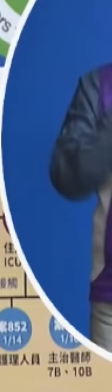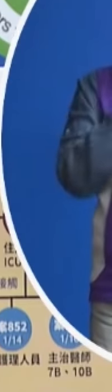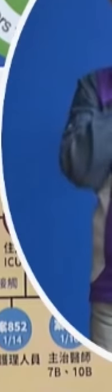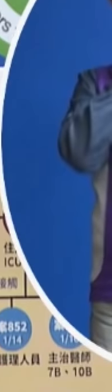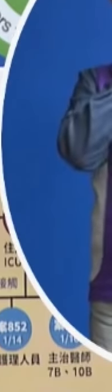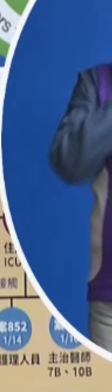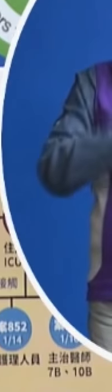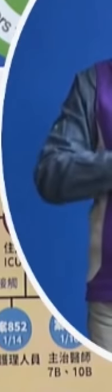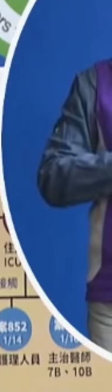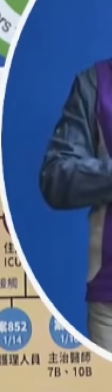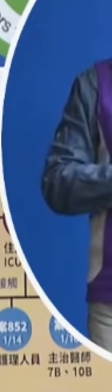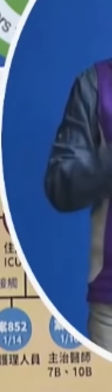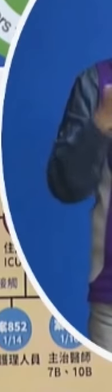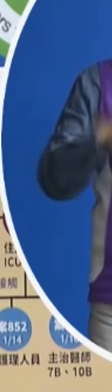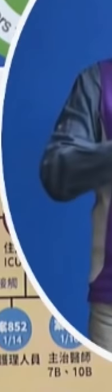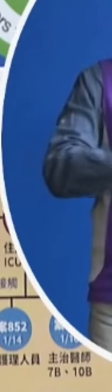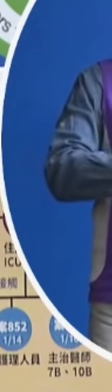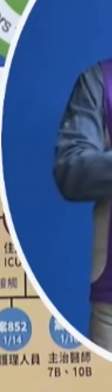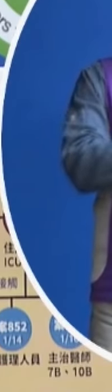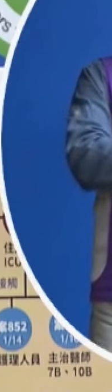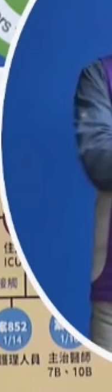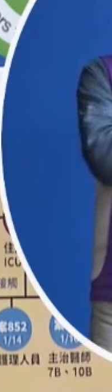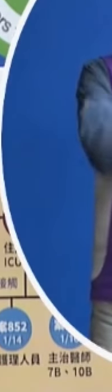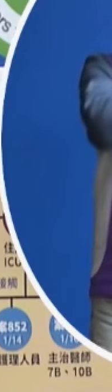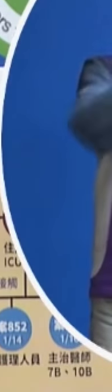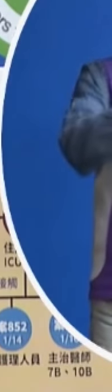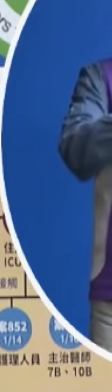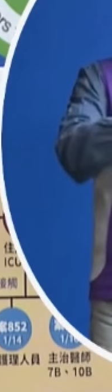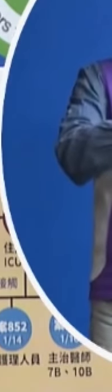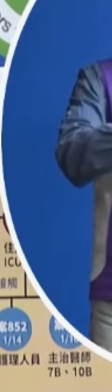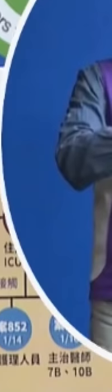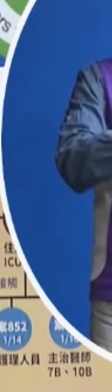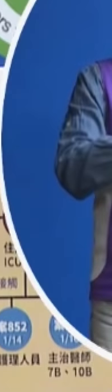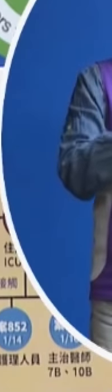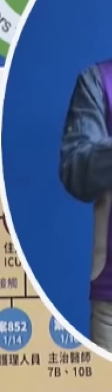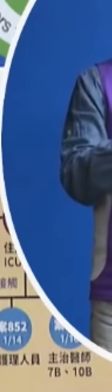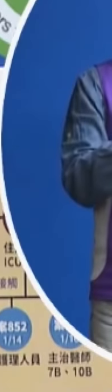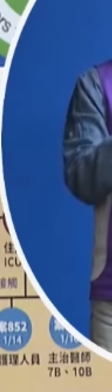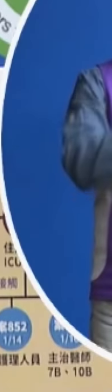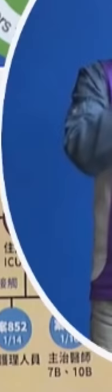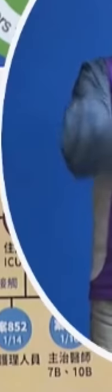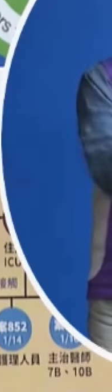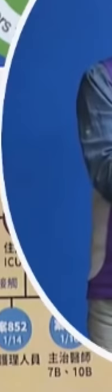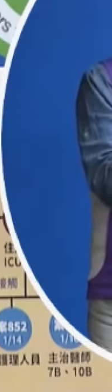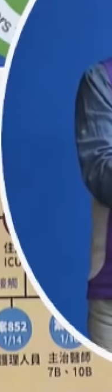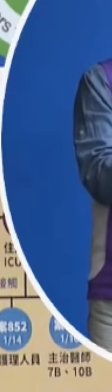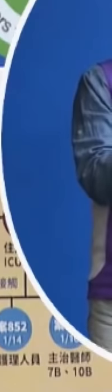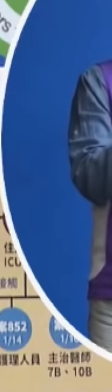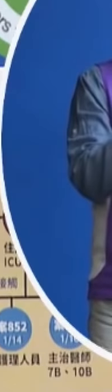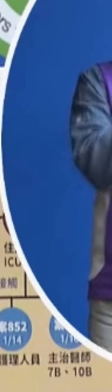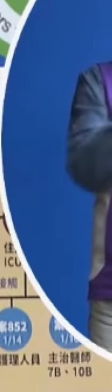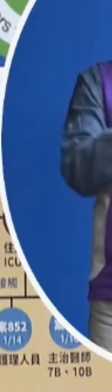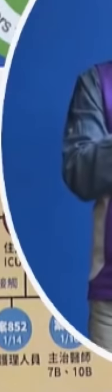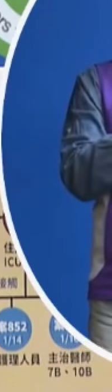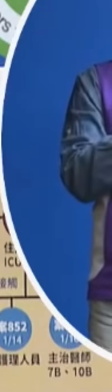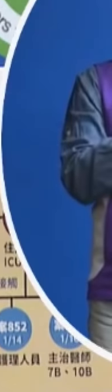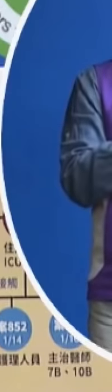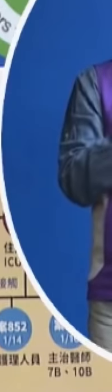在隔离的医护或在隔离病房里面在服务的医护里面，那看起来会觉